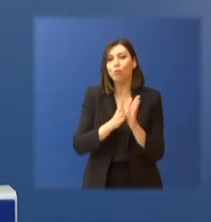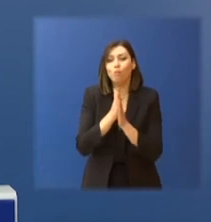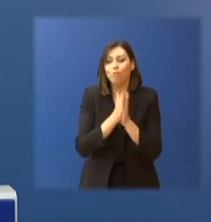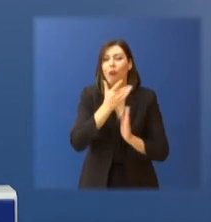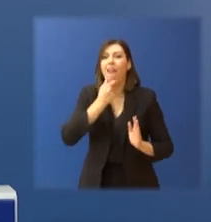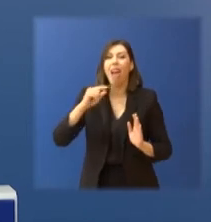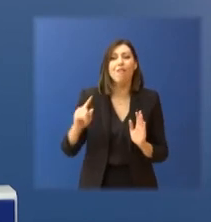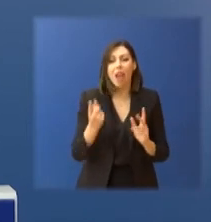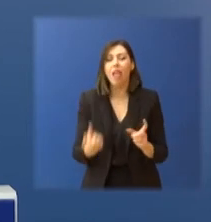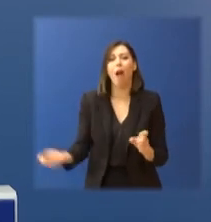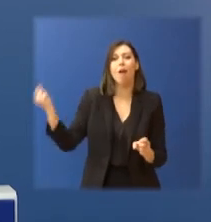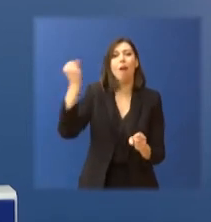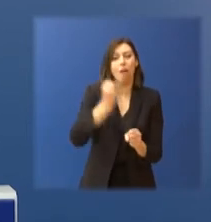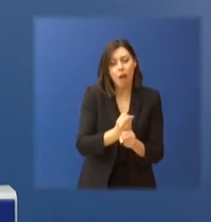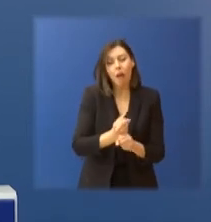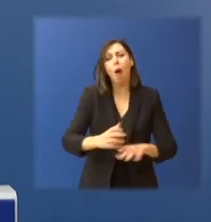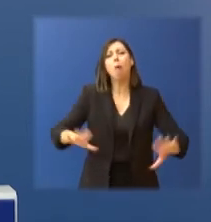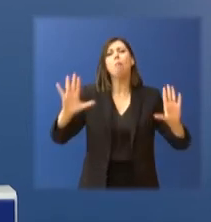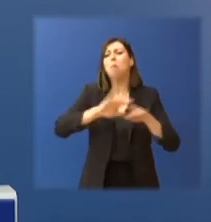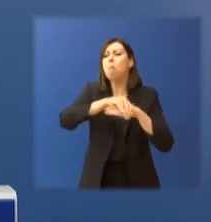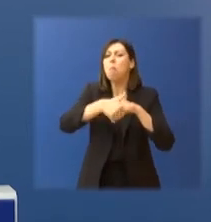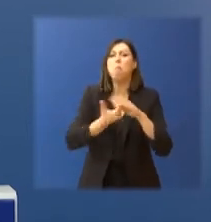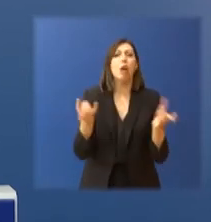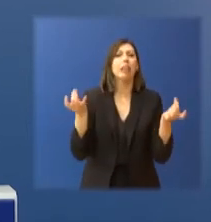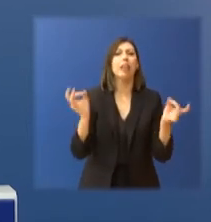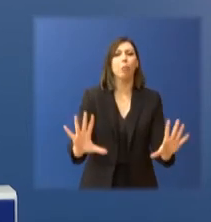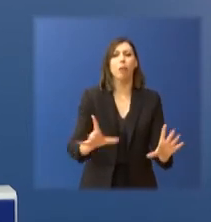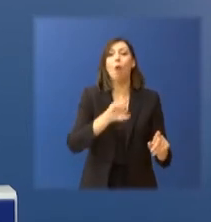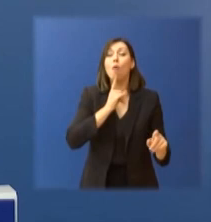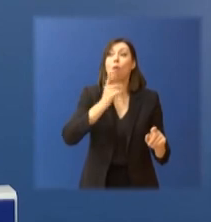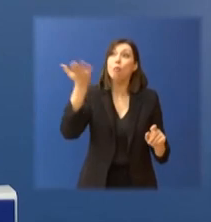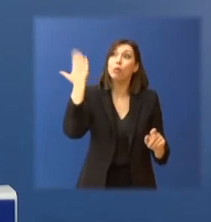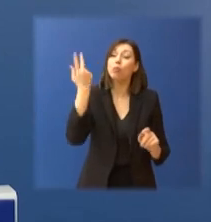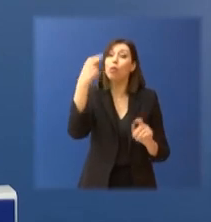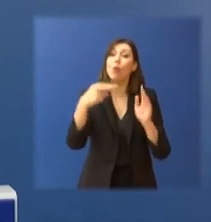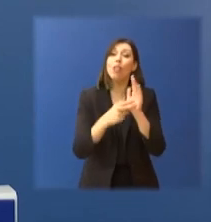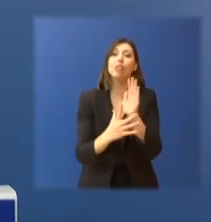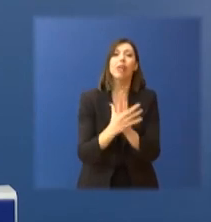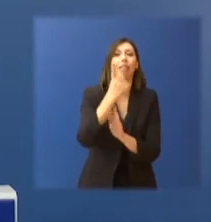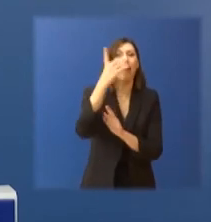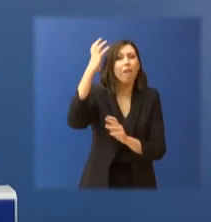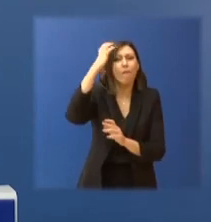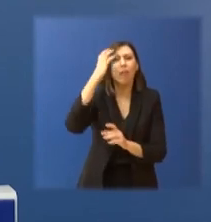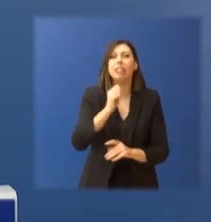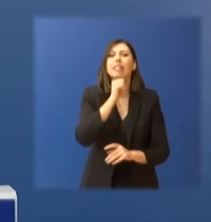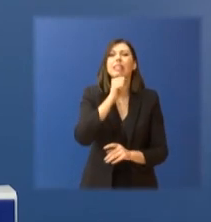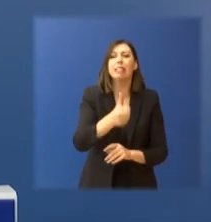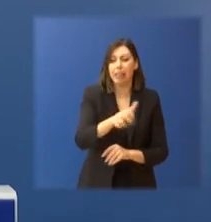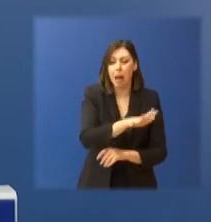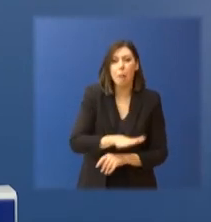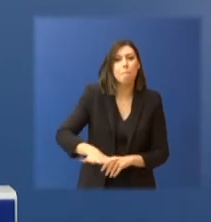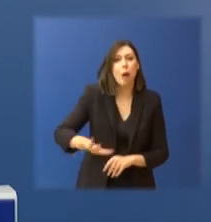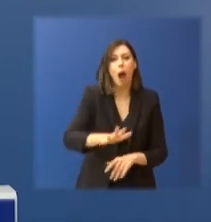αρχή έγινε στην πλατεία Συντάγματος, την εποχή των αγανακτισμένων το 2011. Τότε συντελέστηκε η πρώτη